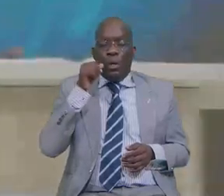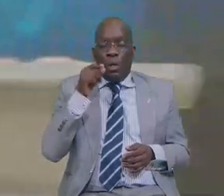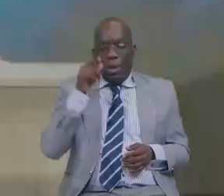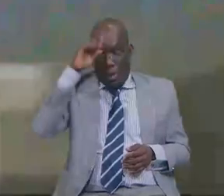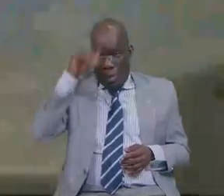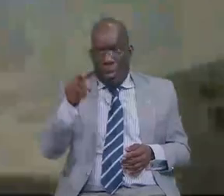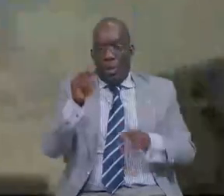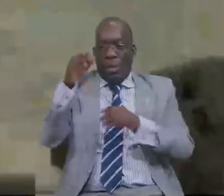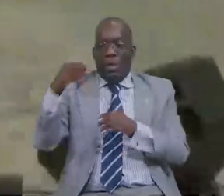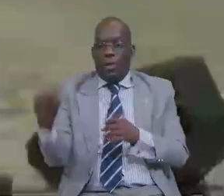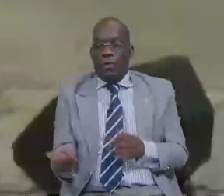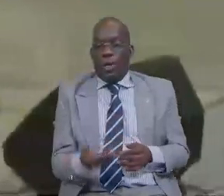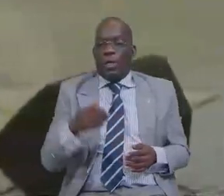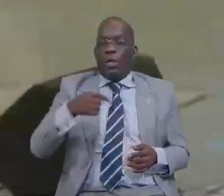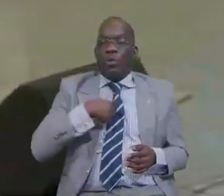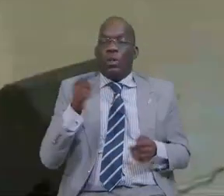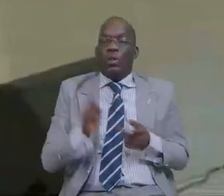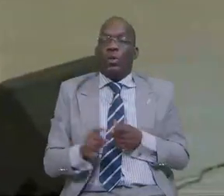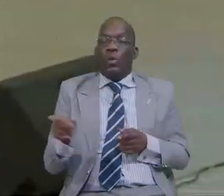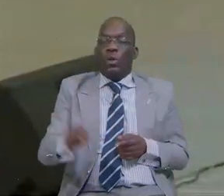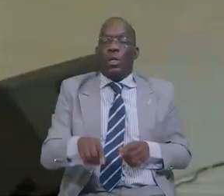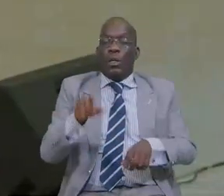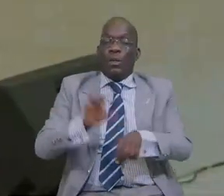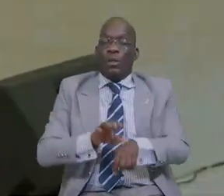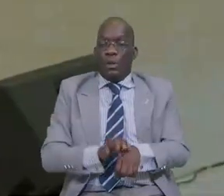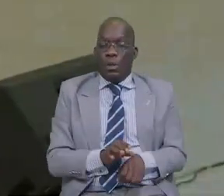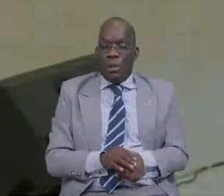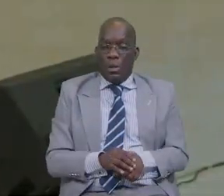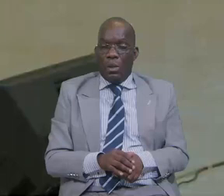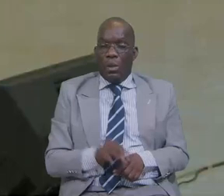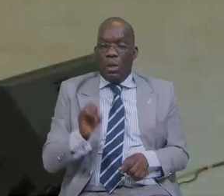à leur convention. Et la ministre était tous là.